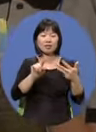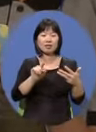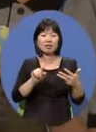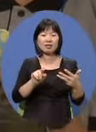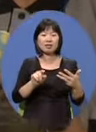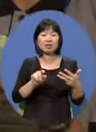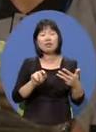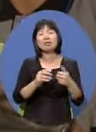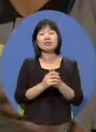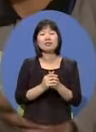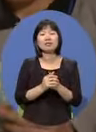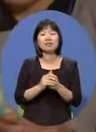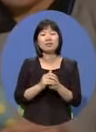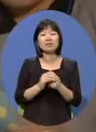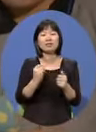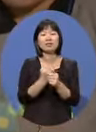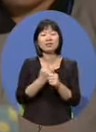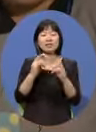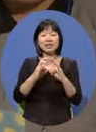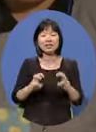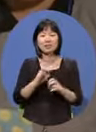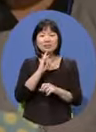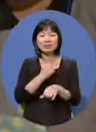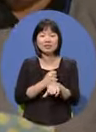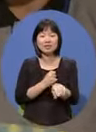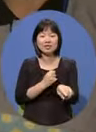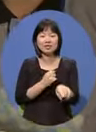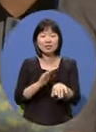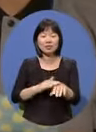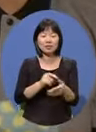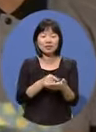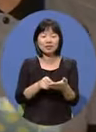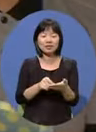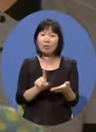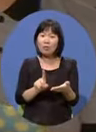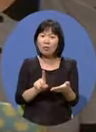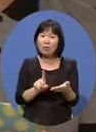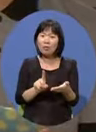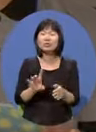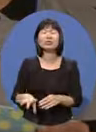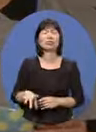19일 부부 캠프. 얼마 만에 편지, 손편지 쓴 거야? 처음 써.